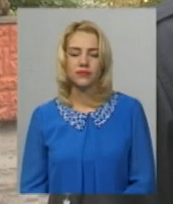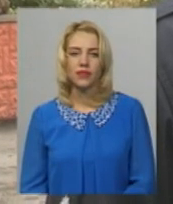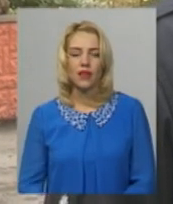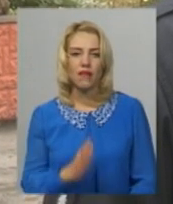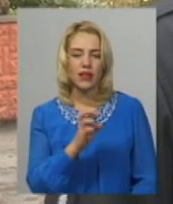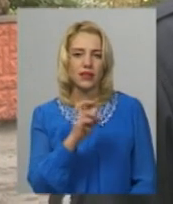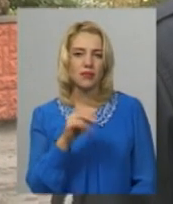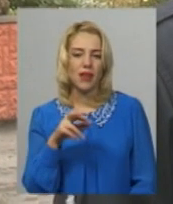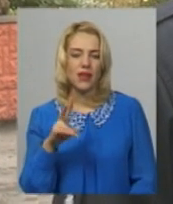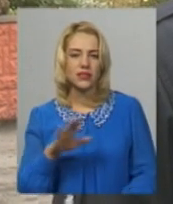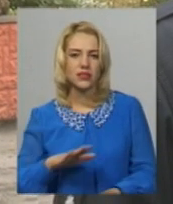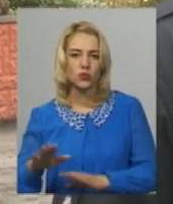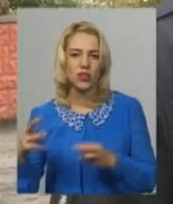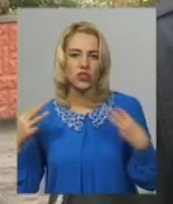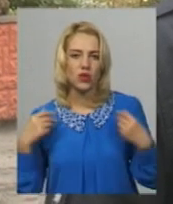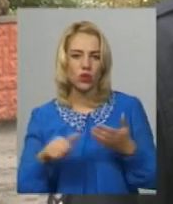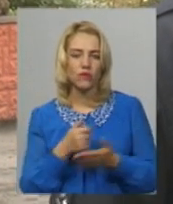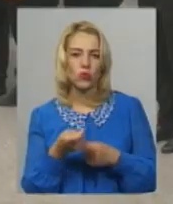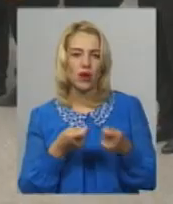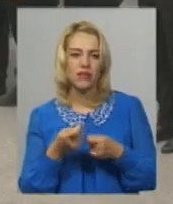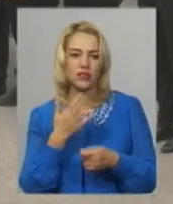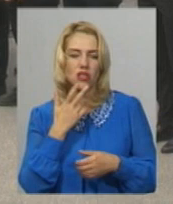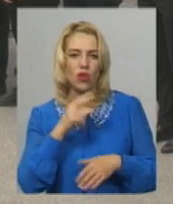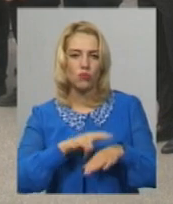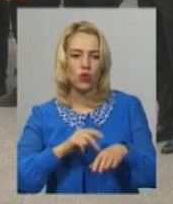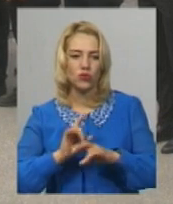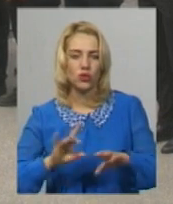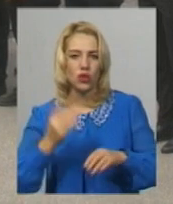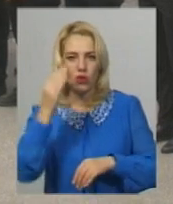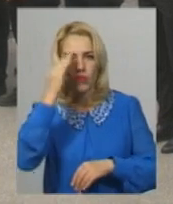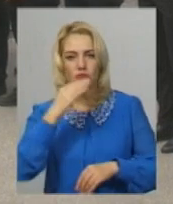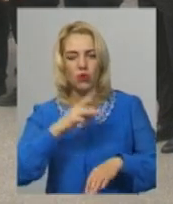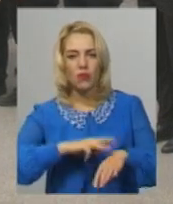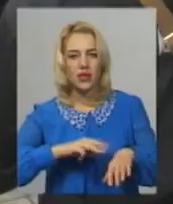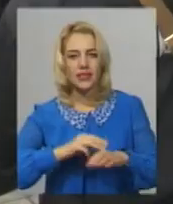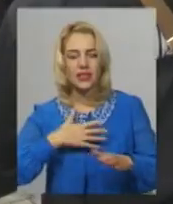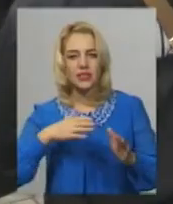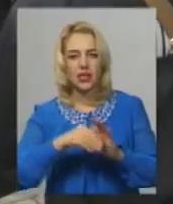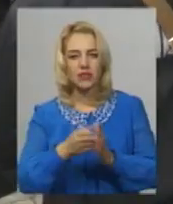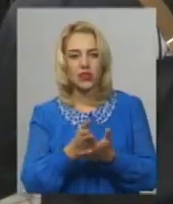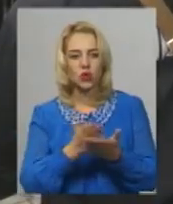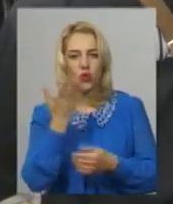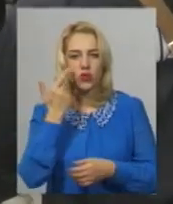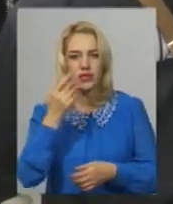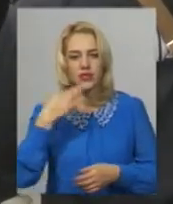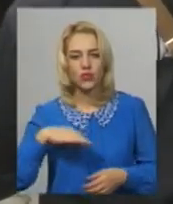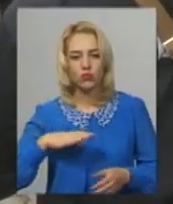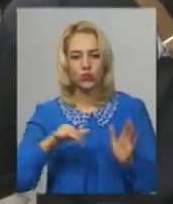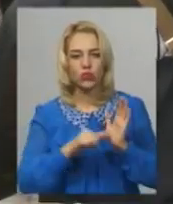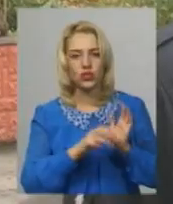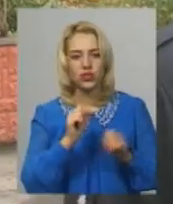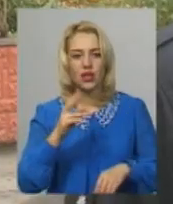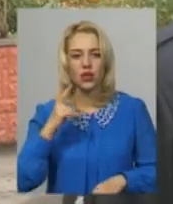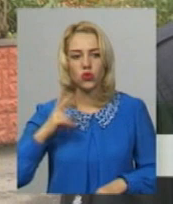Валентин Білянський, заступник начальника головного управління Нацполіції в області, розповів, його батько – міліціонер, загинув на службі, коли сину було 6 років, а дочці –